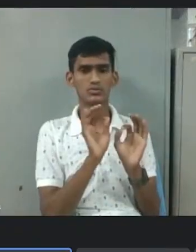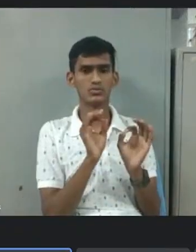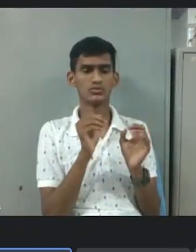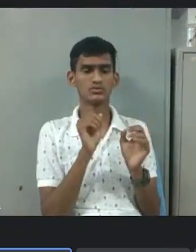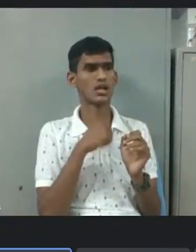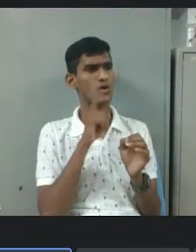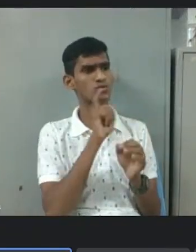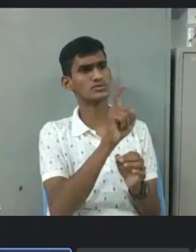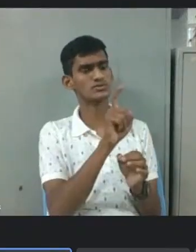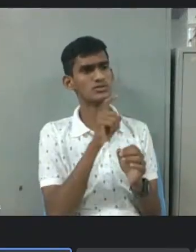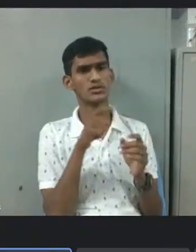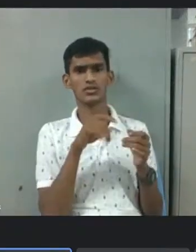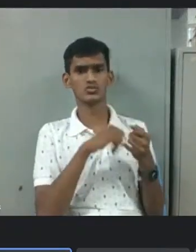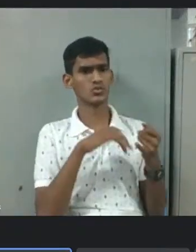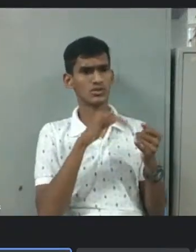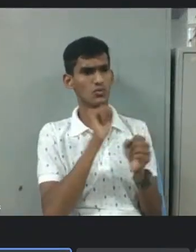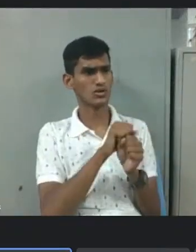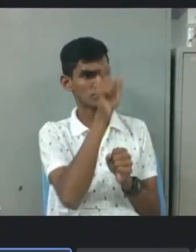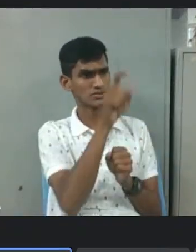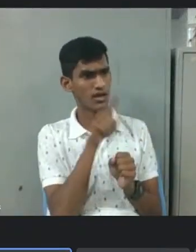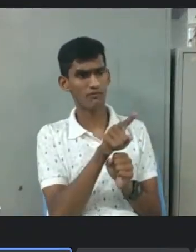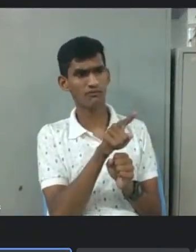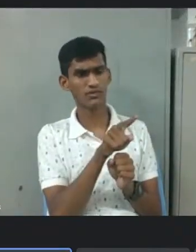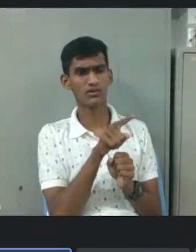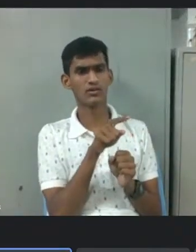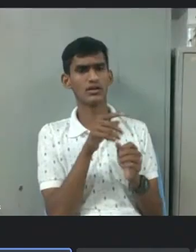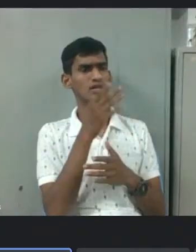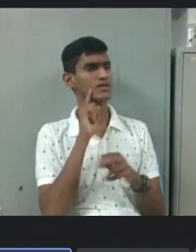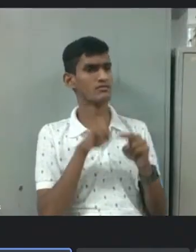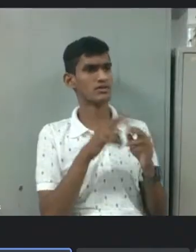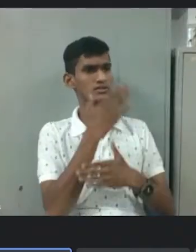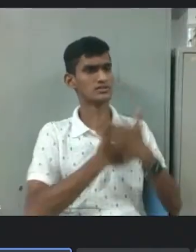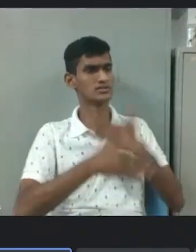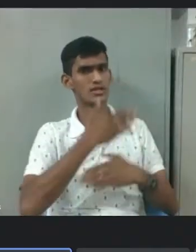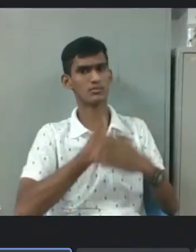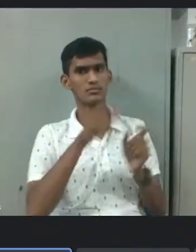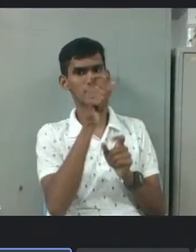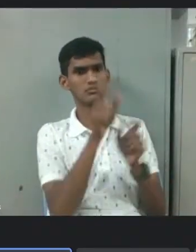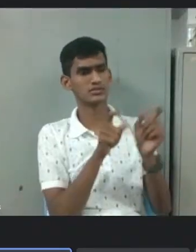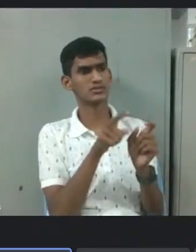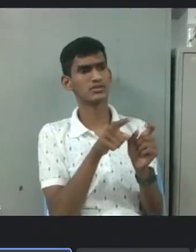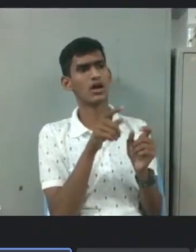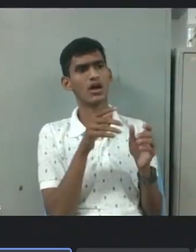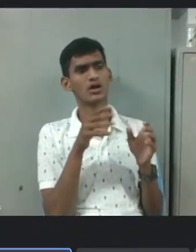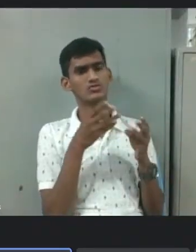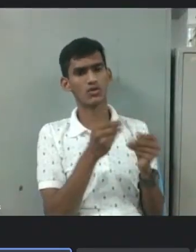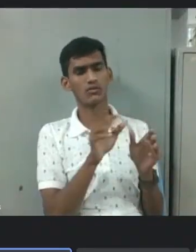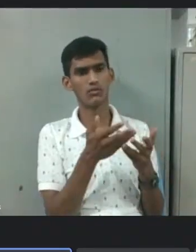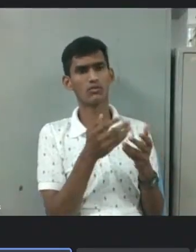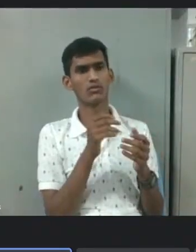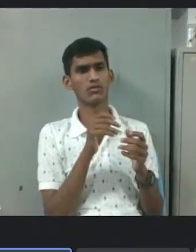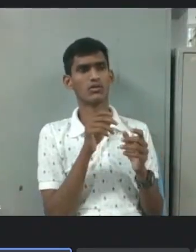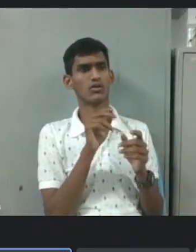ഉണ്ടോ, എങ്ങനെയാണ് നിങ്ങളുടെ പ്രവർത്തനം, ഇങ്ങനെ ഡിസബിലിറ്റി ഉള്ള ആളുകളെ എങ്ങനെയാണ് അപ്രോച്ച് ചെയ്യുന്നതെന്നൊക്കെ ചോദിച്ചപ്പോൾ അവർക്ക് യാതൊരു ഐഡിയ ഇല്ല. 21 ഡിസബിലിറ്റി ഉണ്ടെന്ന് പോലും